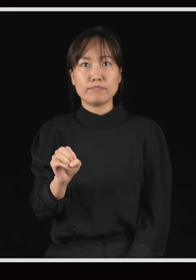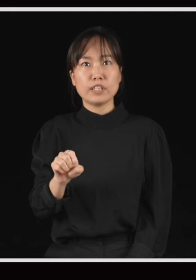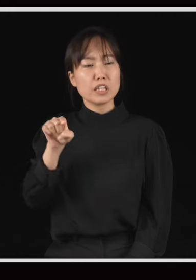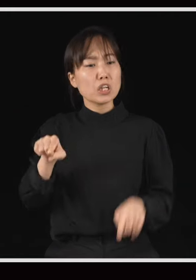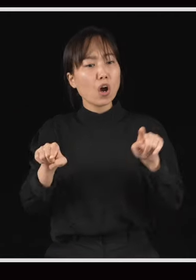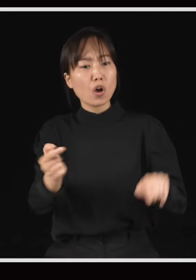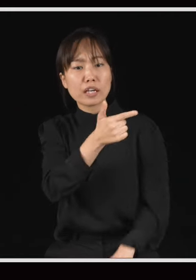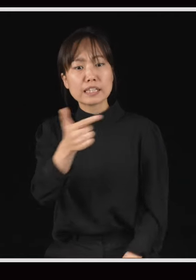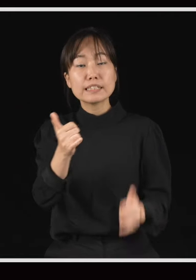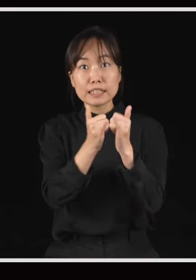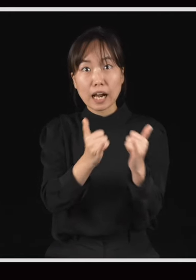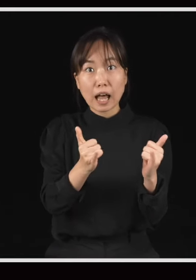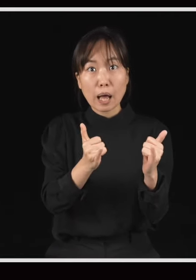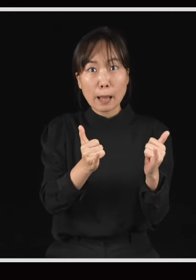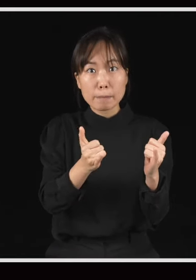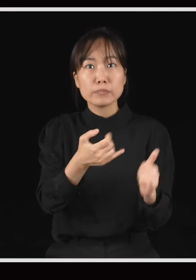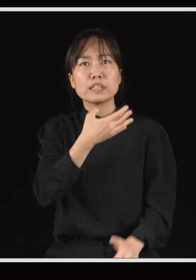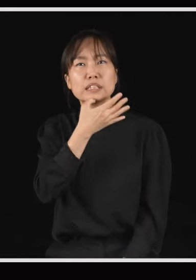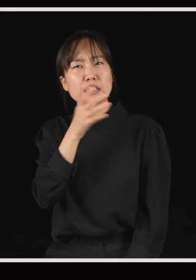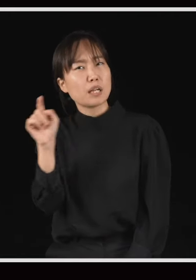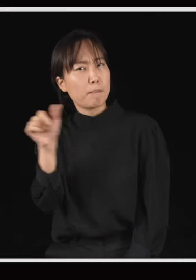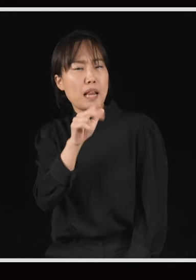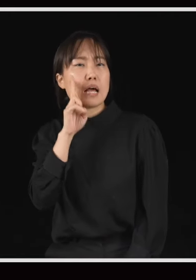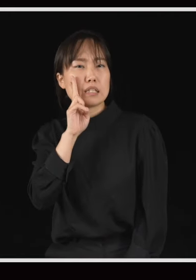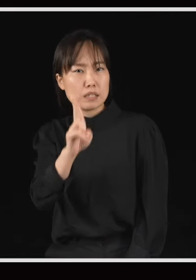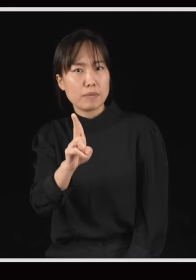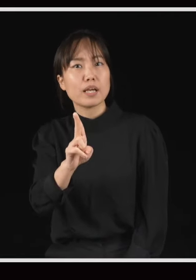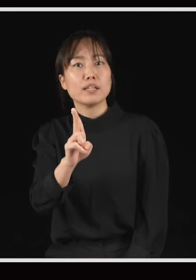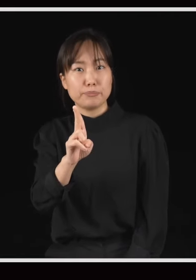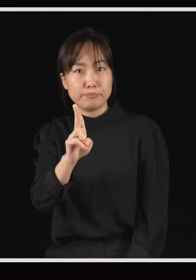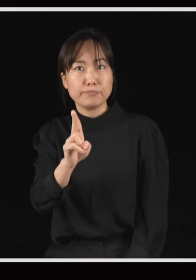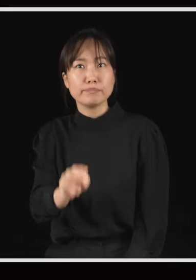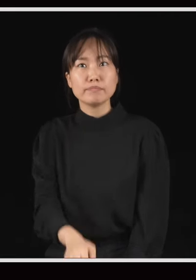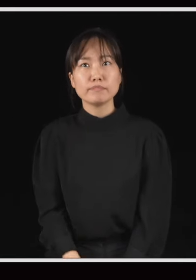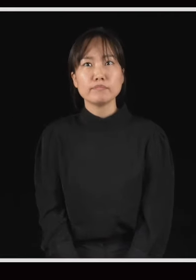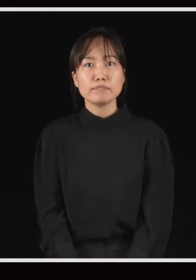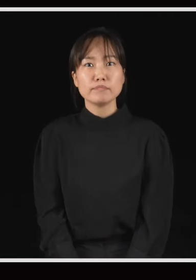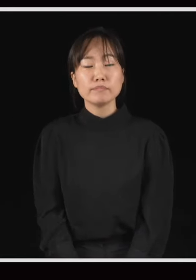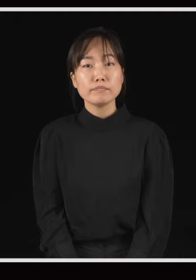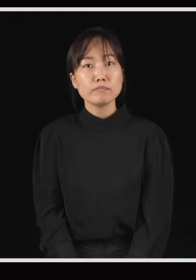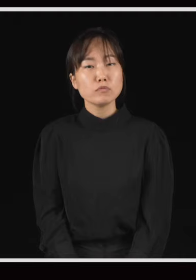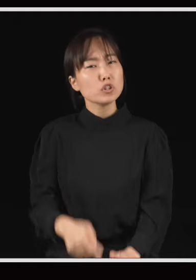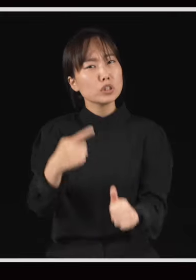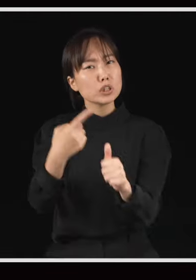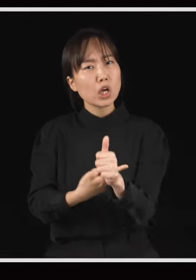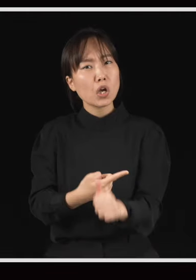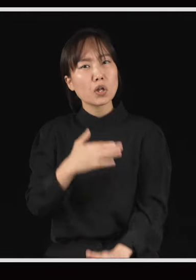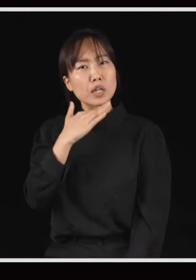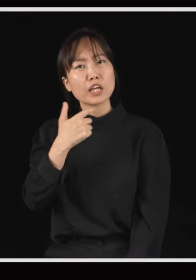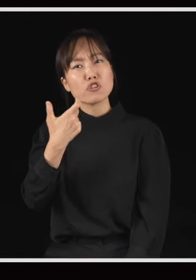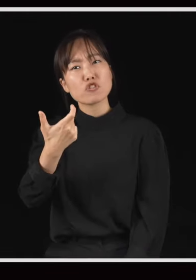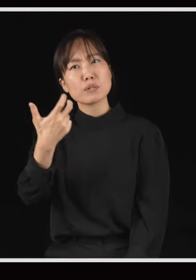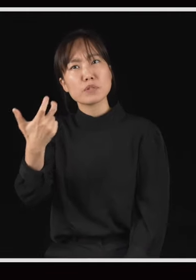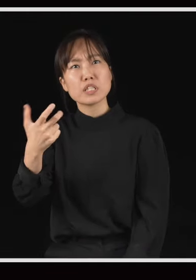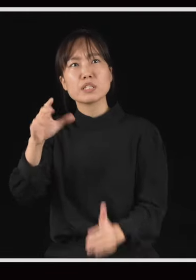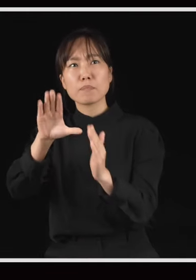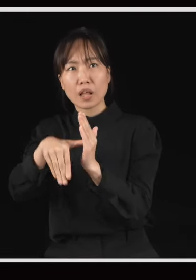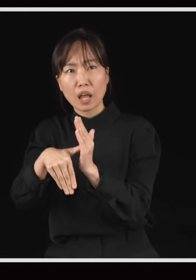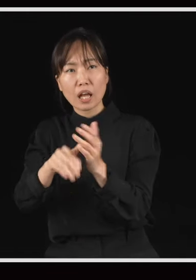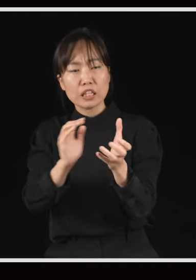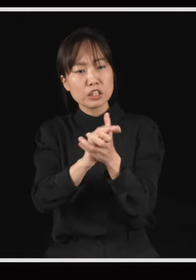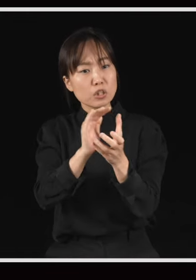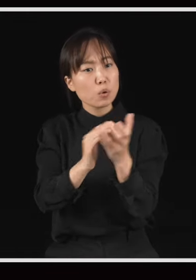체지방률이에요. 이런 것들이 높은 사람들은 노쇠 정도가 더 심해집니다. 같은 나이에 60대가